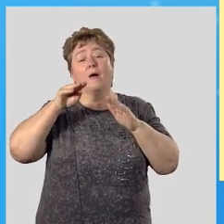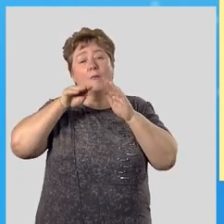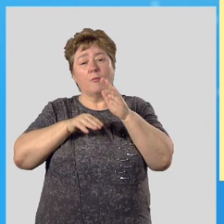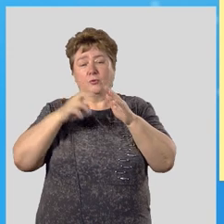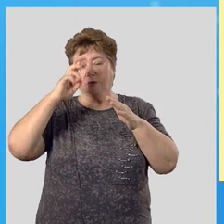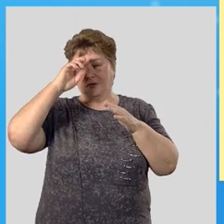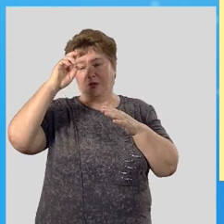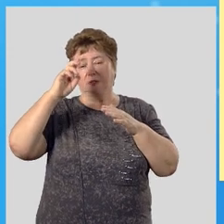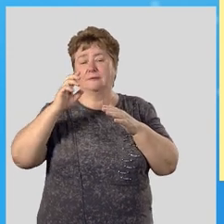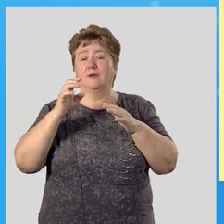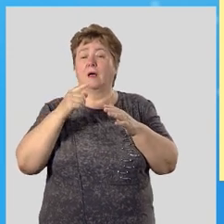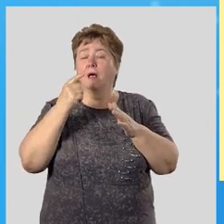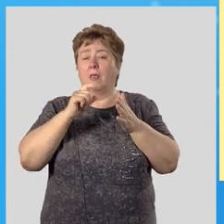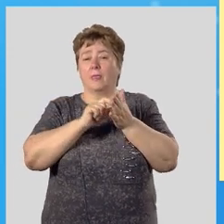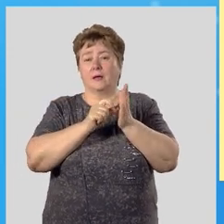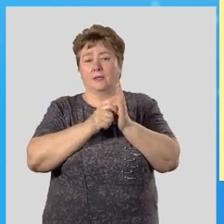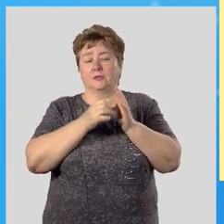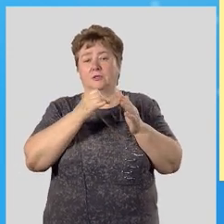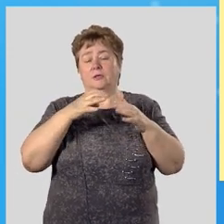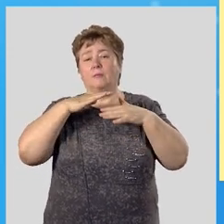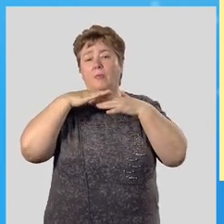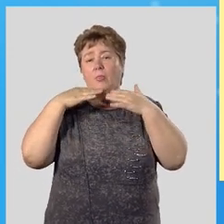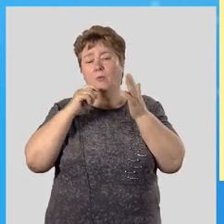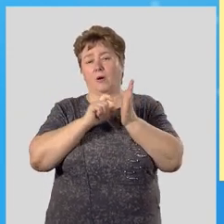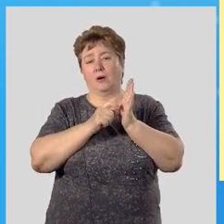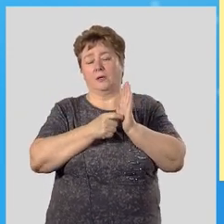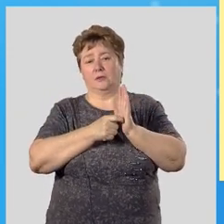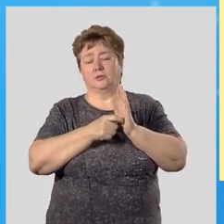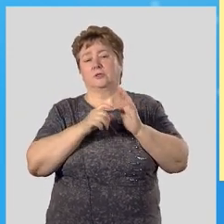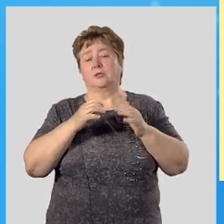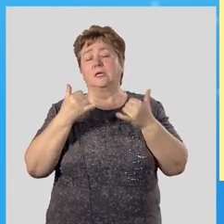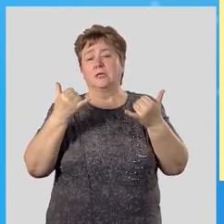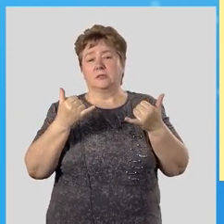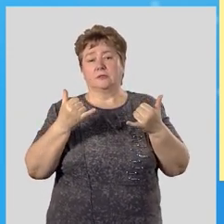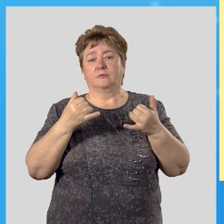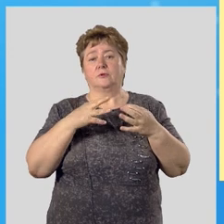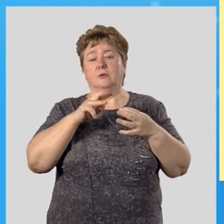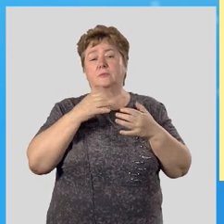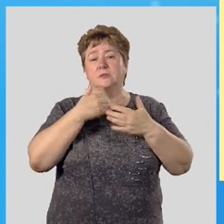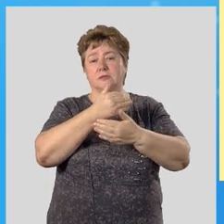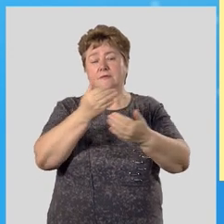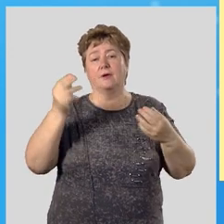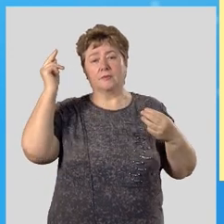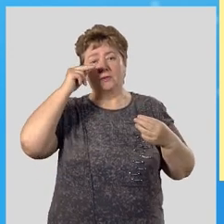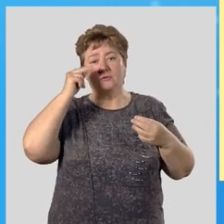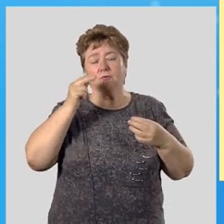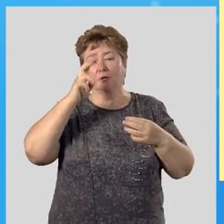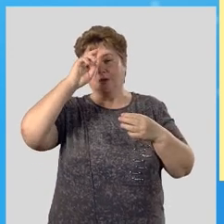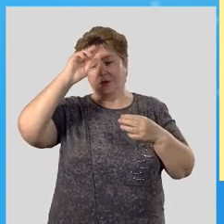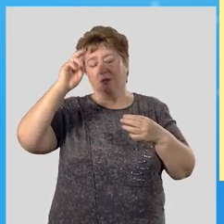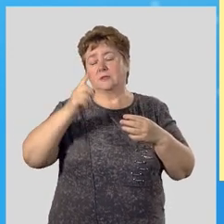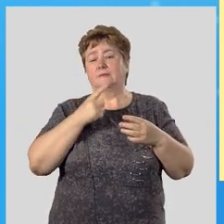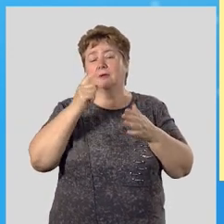подцарства – одноклеточные и многоклеточные. Сегодня мы с вами изучим